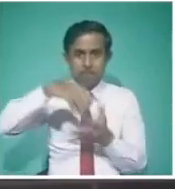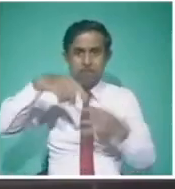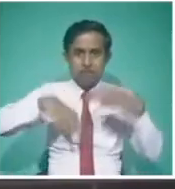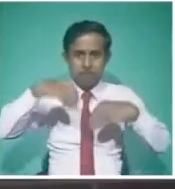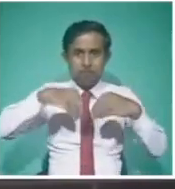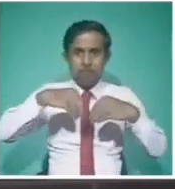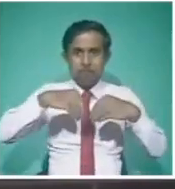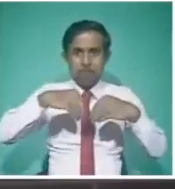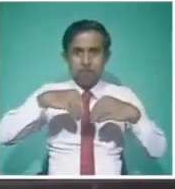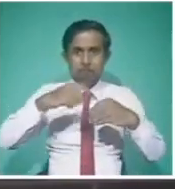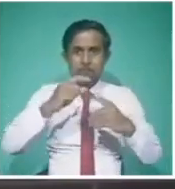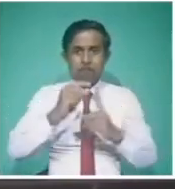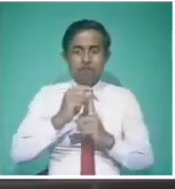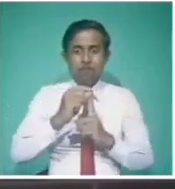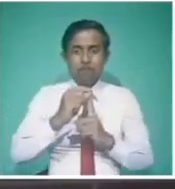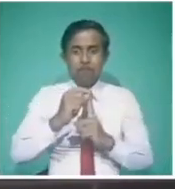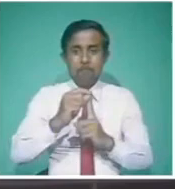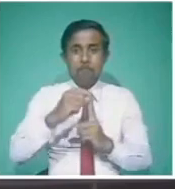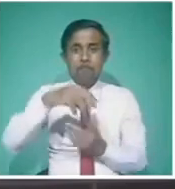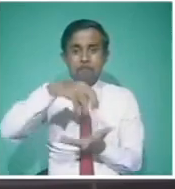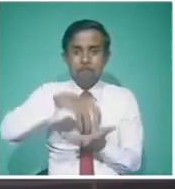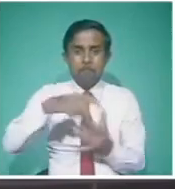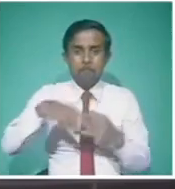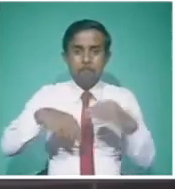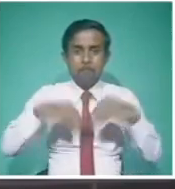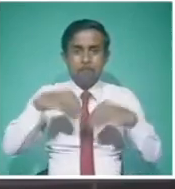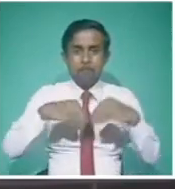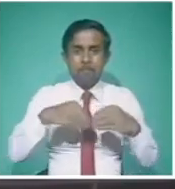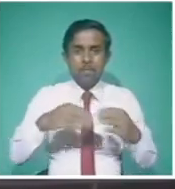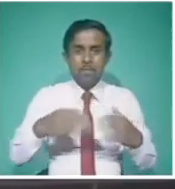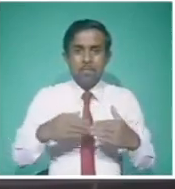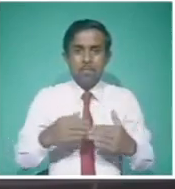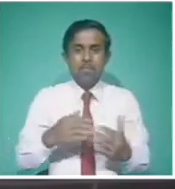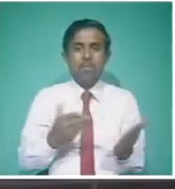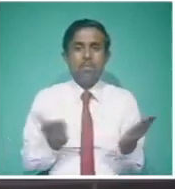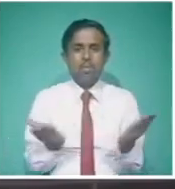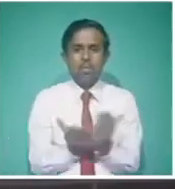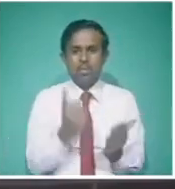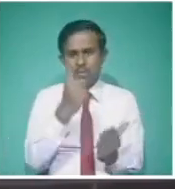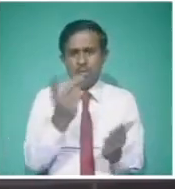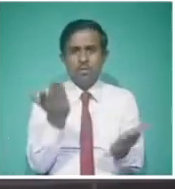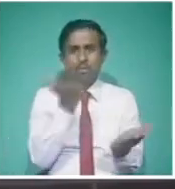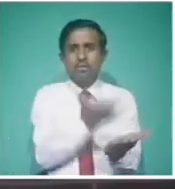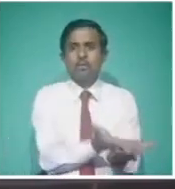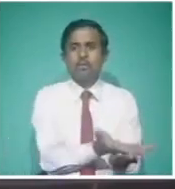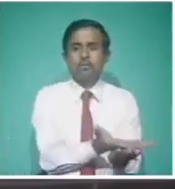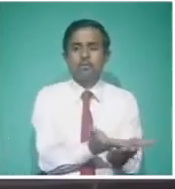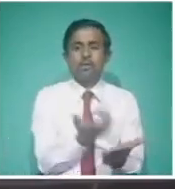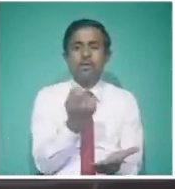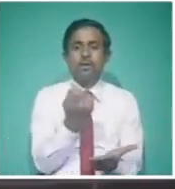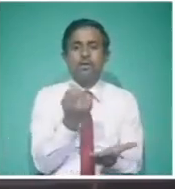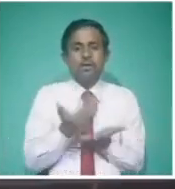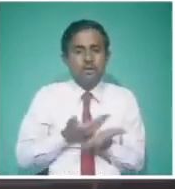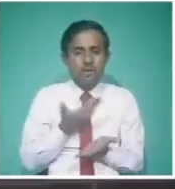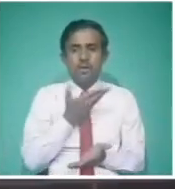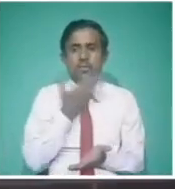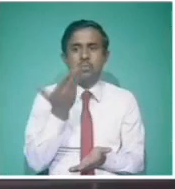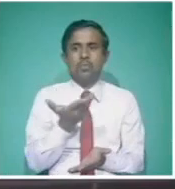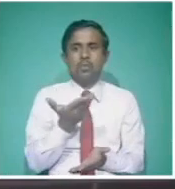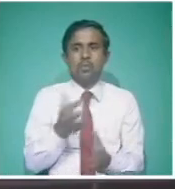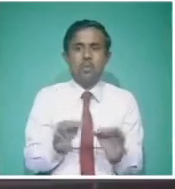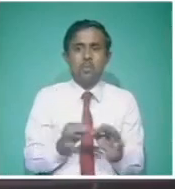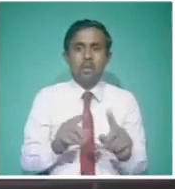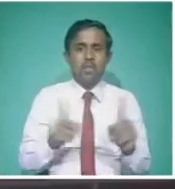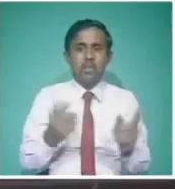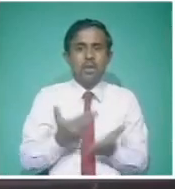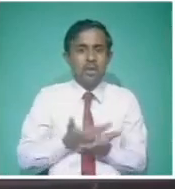එනවා. ඒ පළාත් පාලන මැතිවරණයේදී තව එක කොලයක් දාන්න. ඒ මුදල් ඉතුරු කරගන්න පුළුවන්. බිලියන